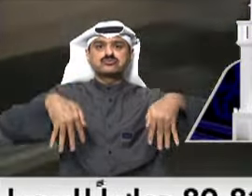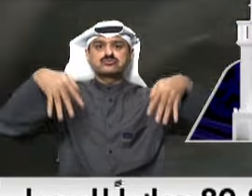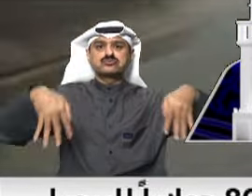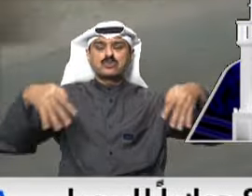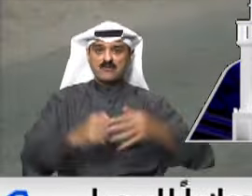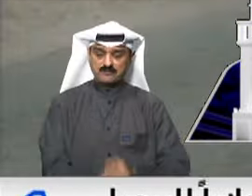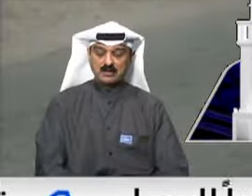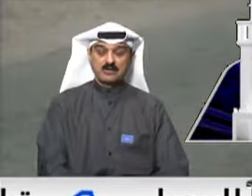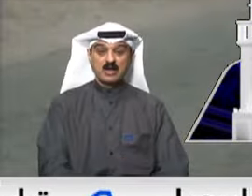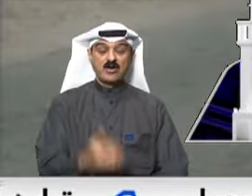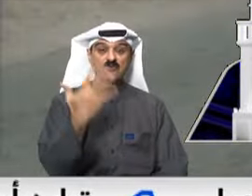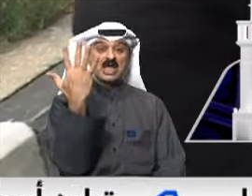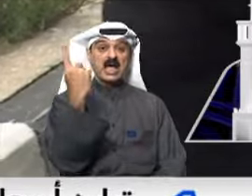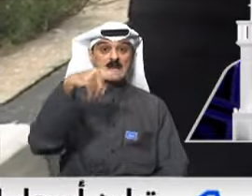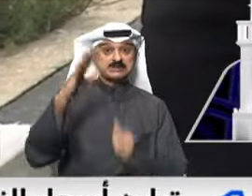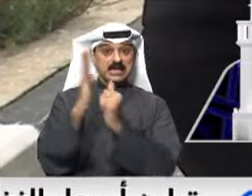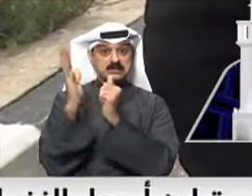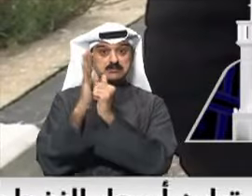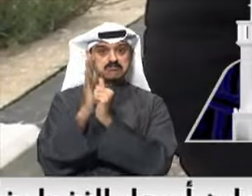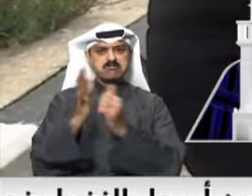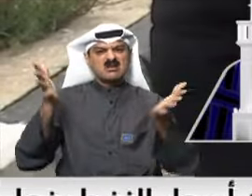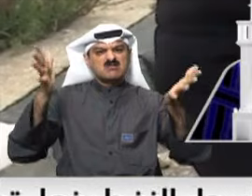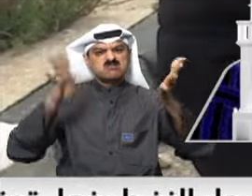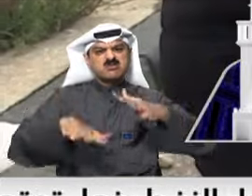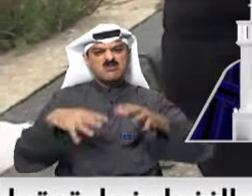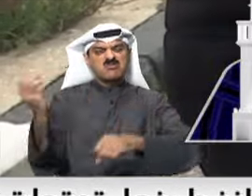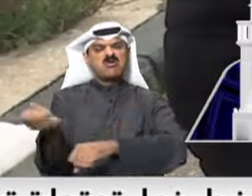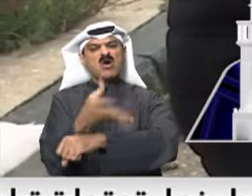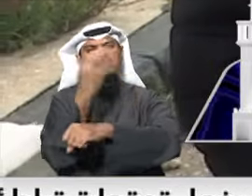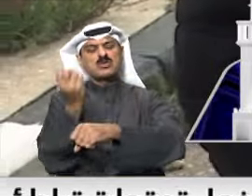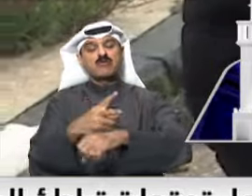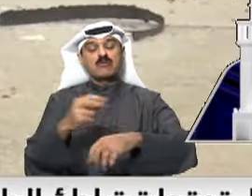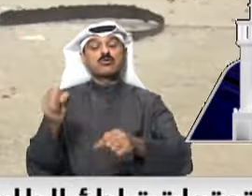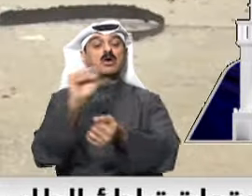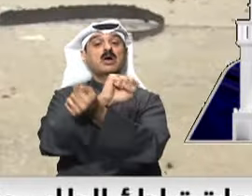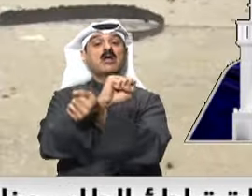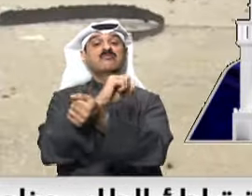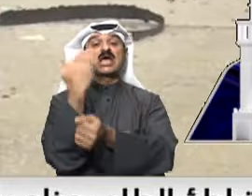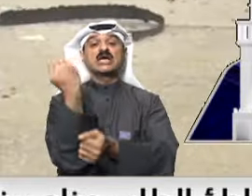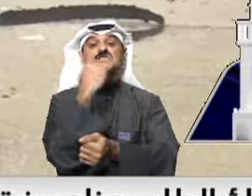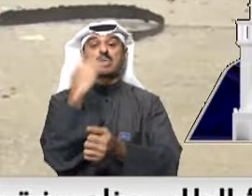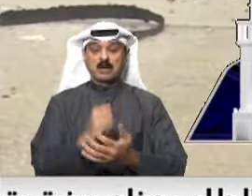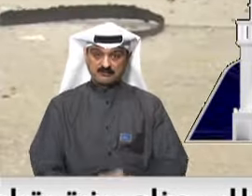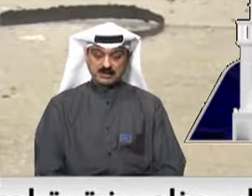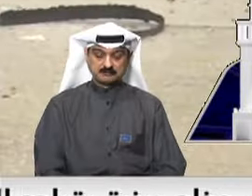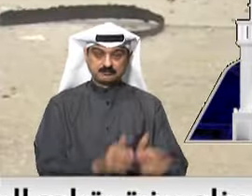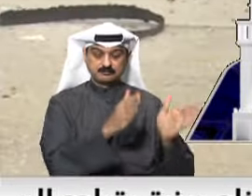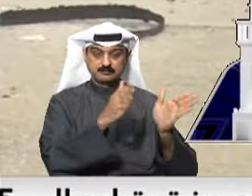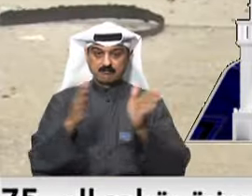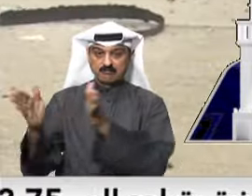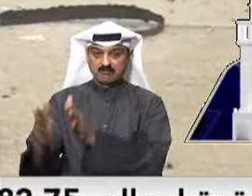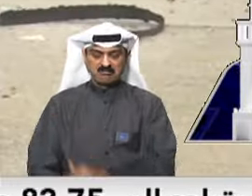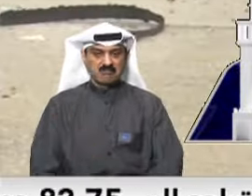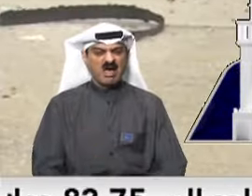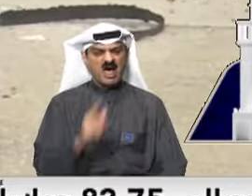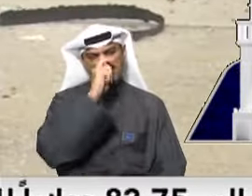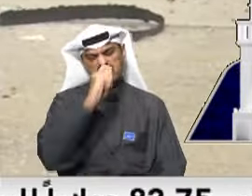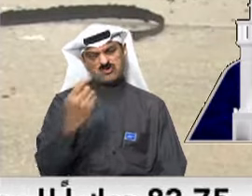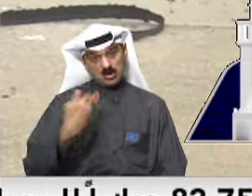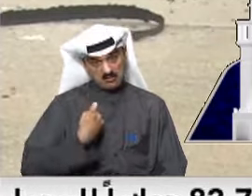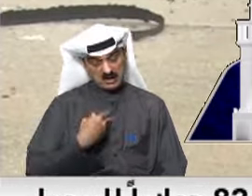15 منزلا وحطموا محتوياتها واعتقلوا عشرات الشبان. كسر إرادة هذا الشعب من أجل